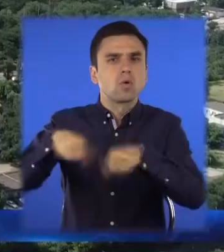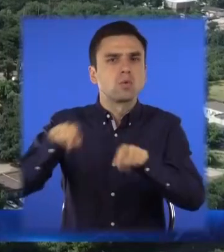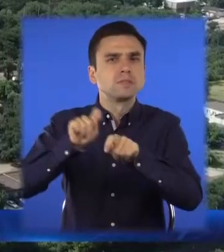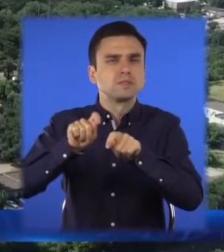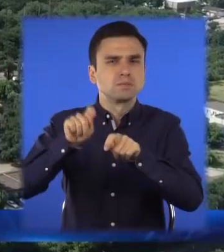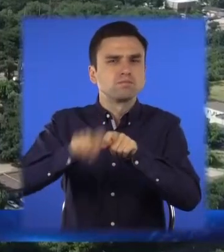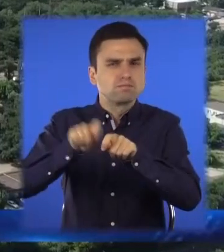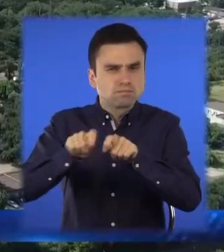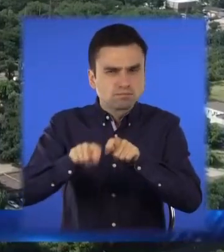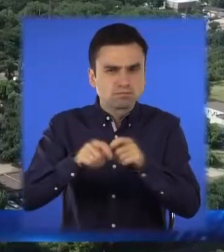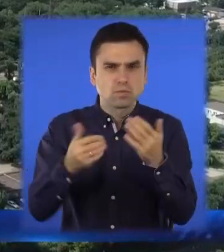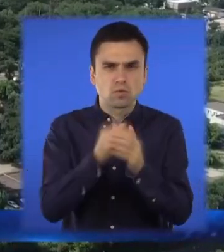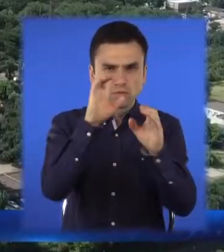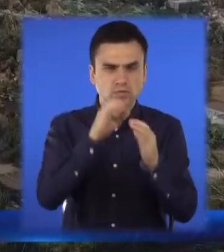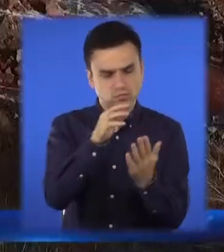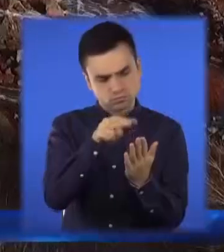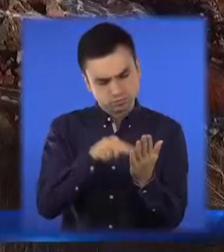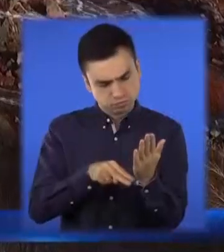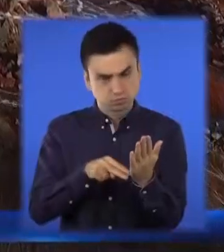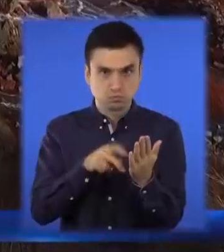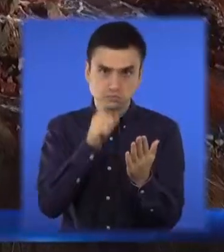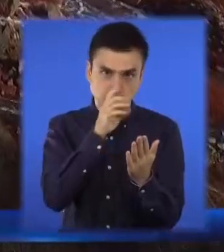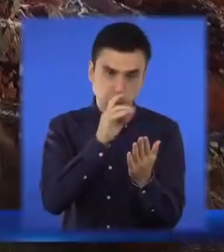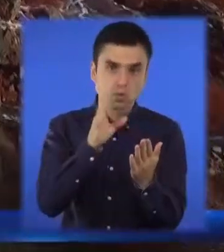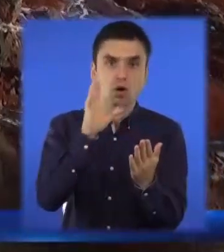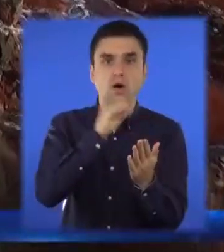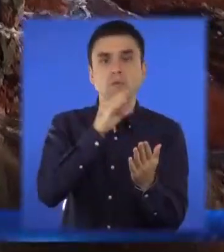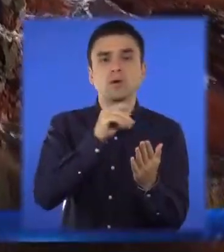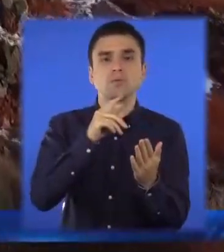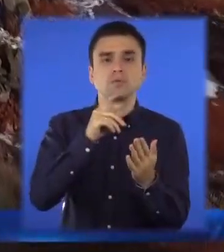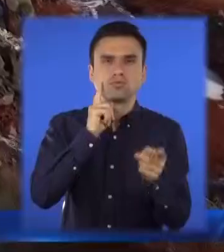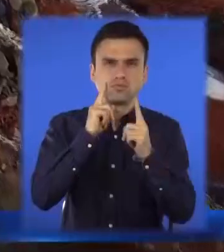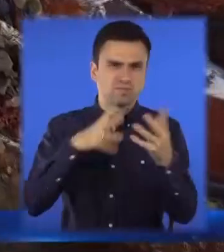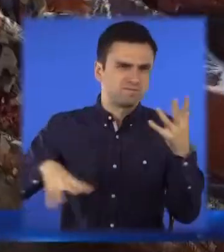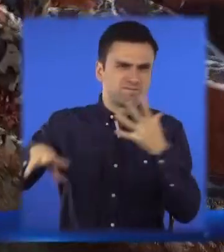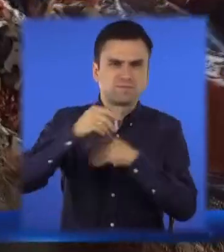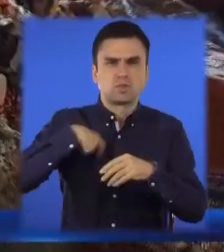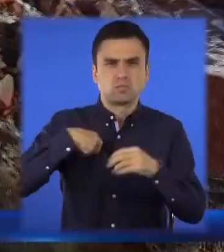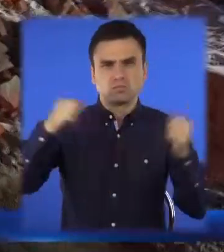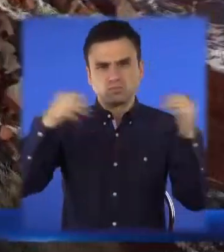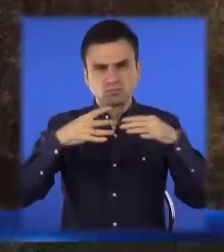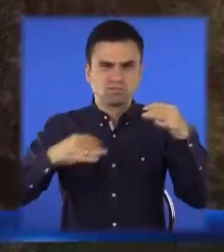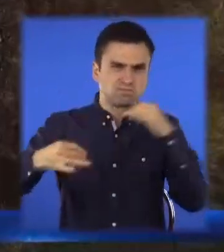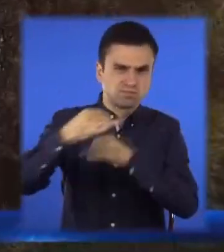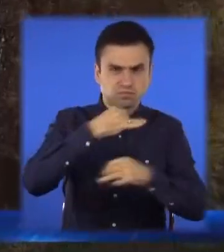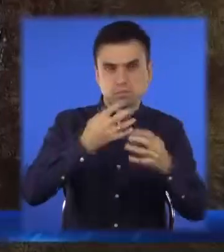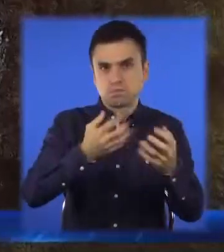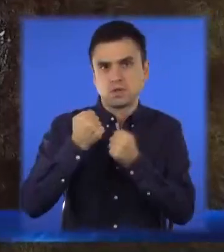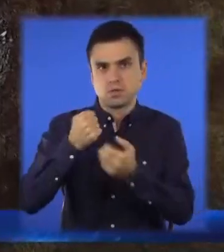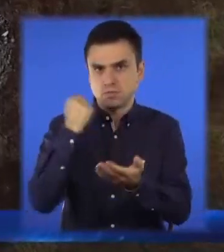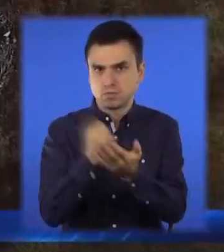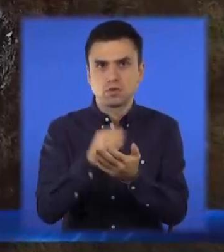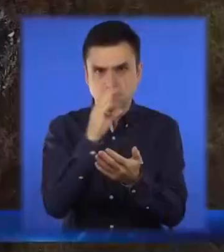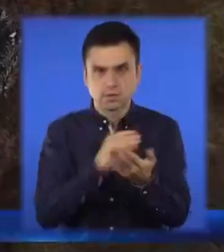у профільному парламентському комітеті. Тож можна очікувати, що найближчим часом документ винесуть на голосування до Верховної